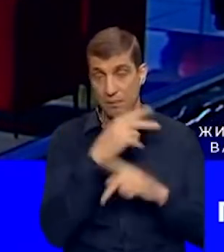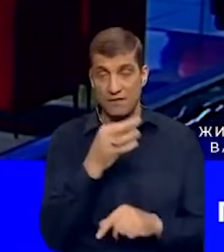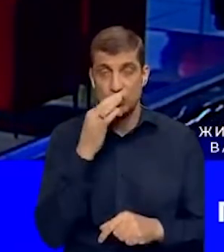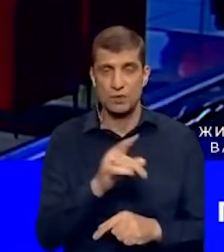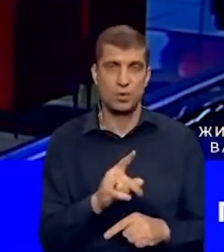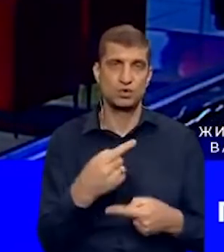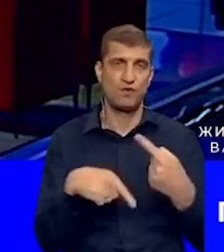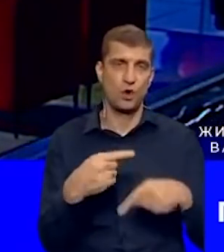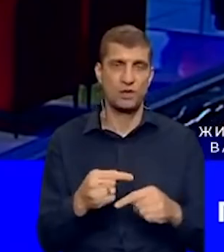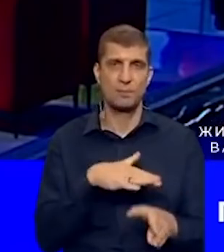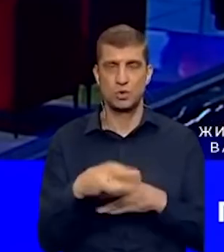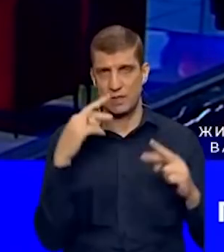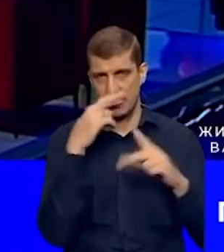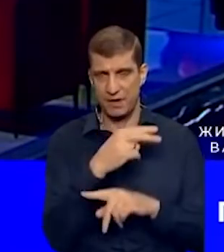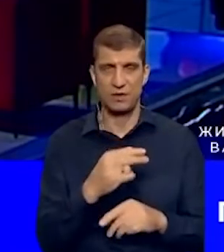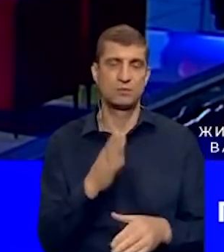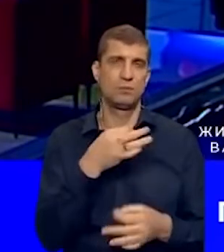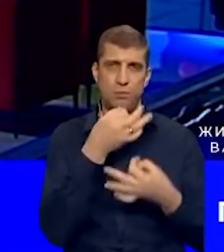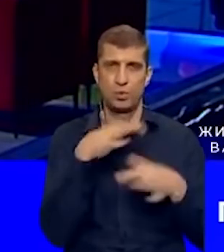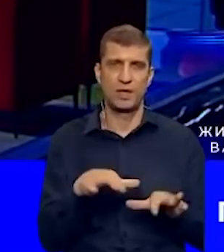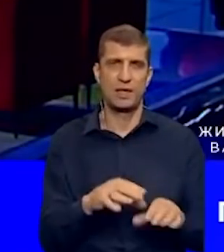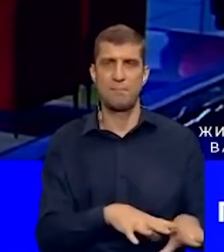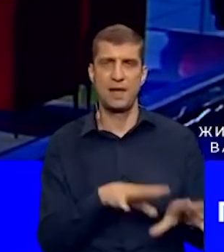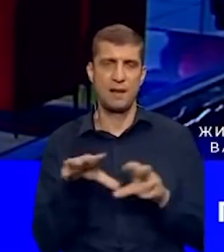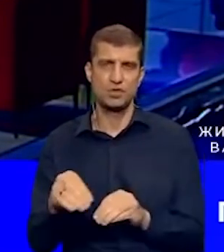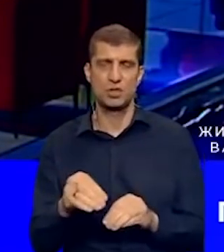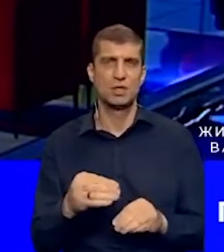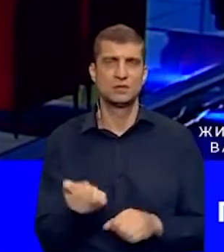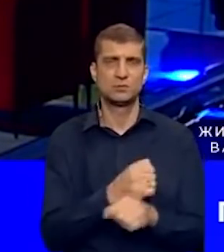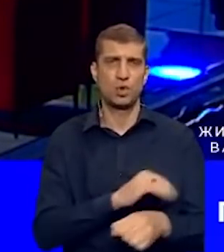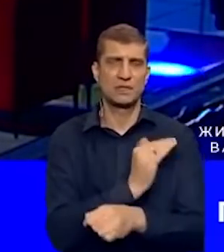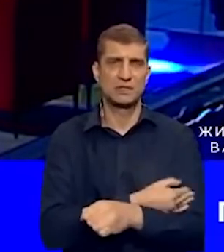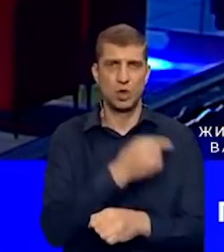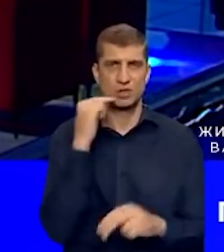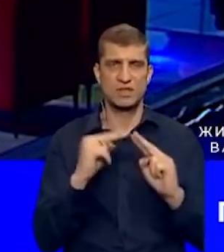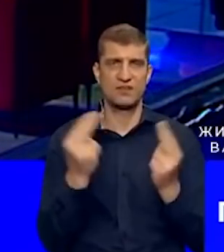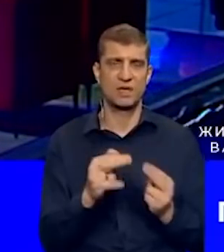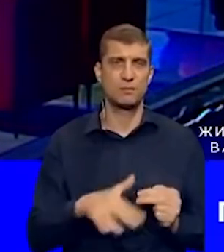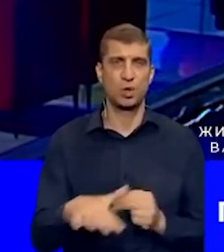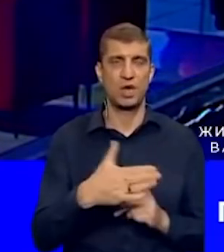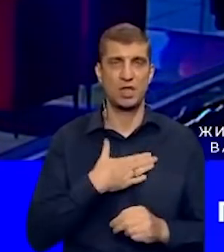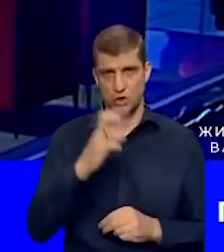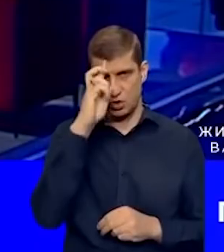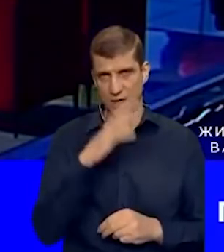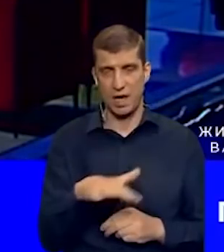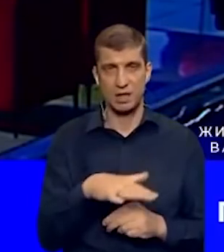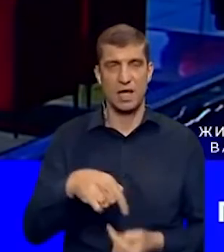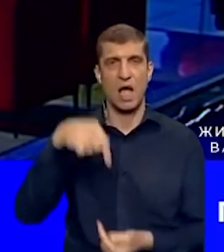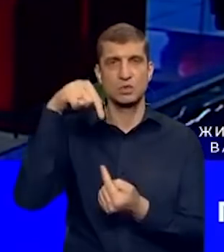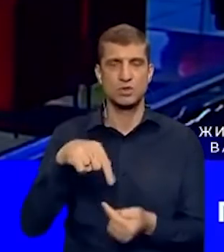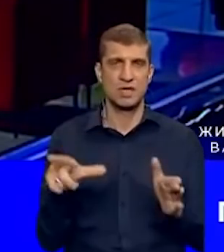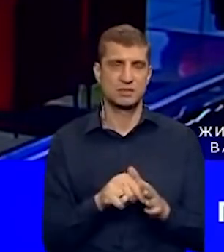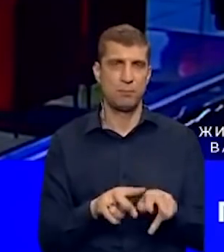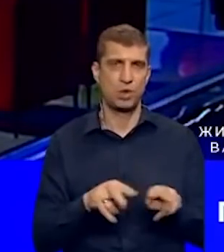про зворотнє. Абсолютно неправильно будь-які переміщення Збройних сил Російської Федерації по території нашої країни асоціювати